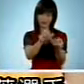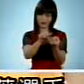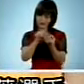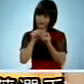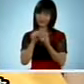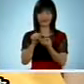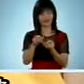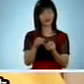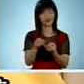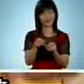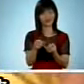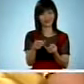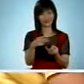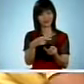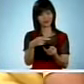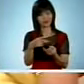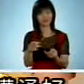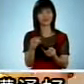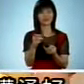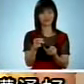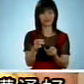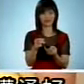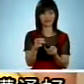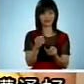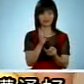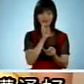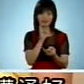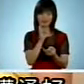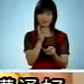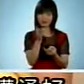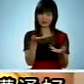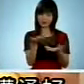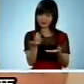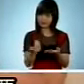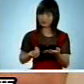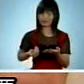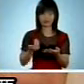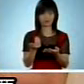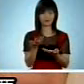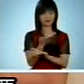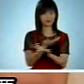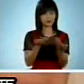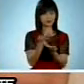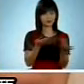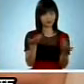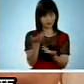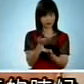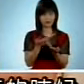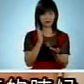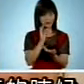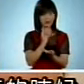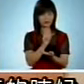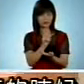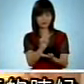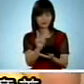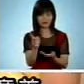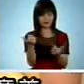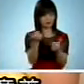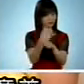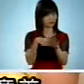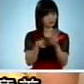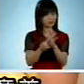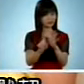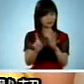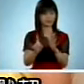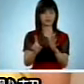就抓着选手哦，来这样做， 对， 然后就是事先沟通好，我们哎，待会要如果说有讲什么的时候，就代